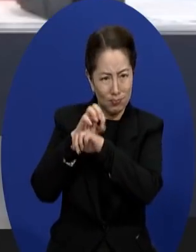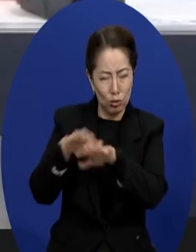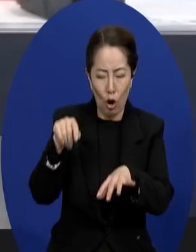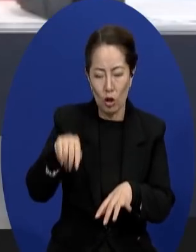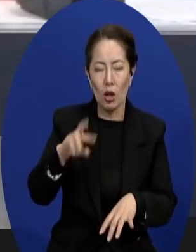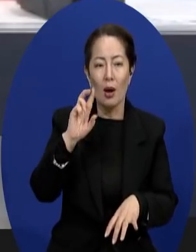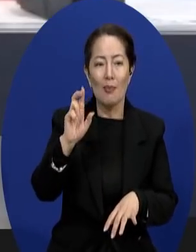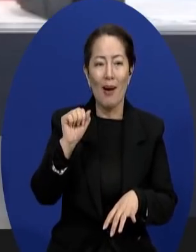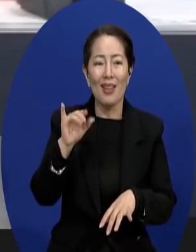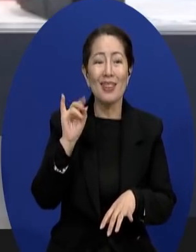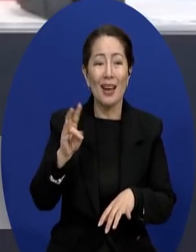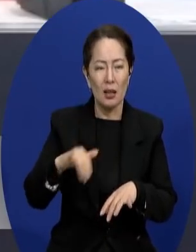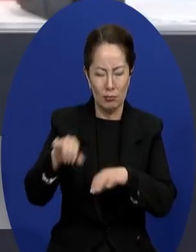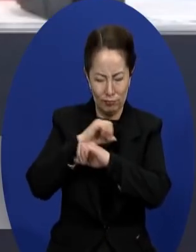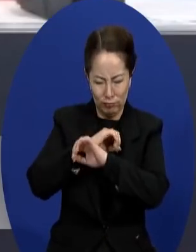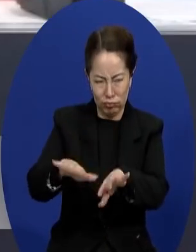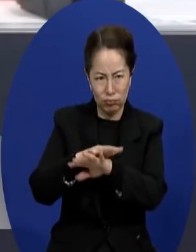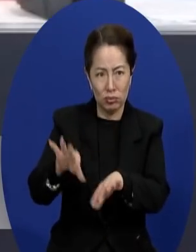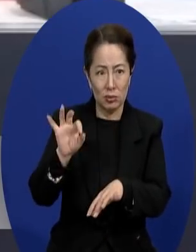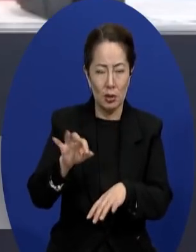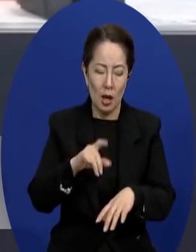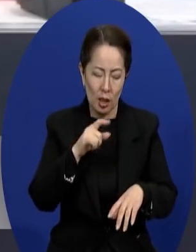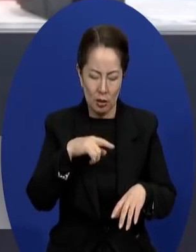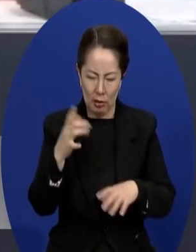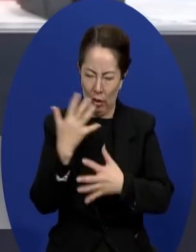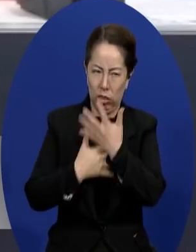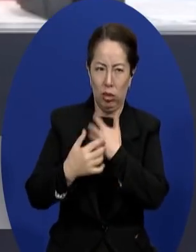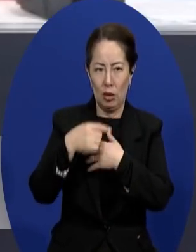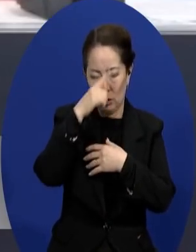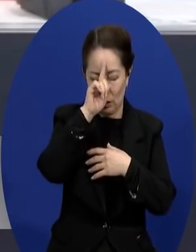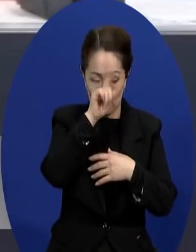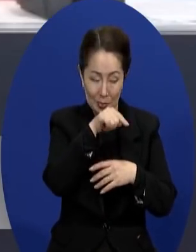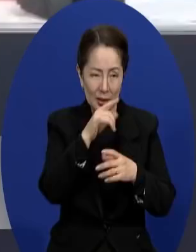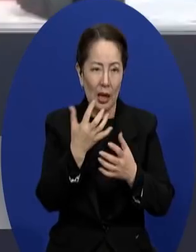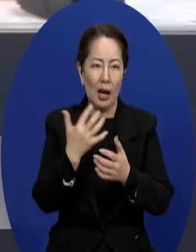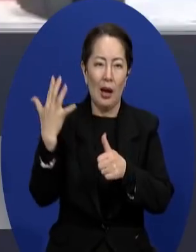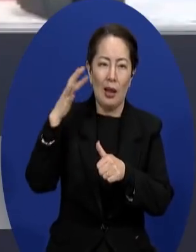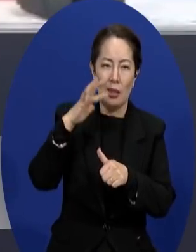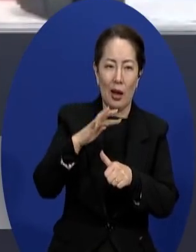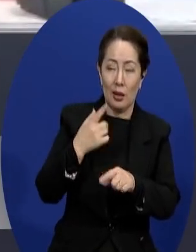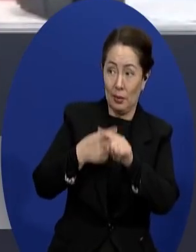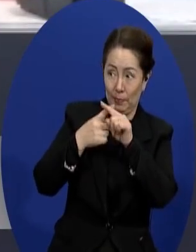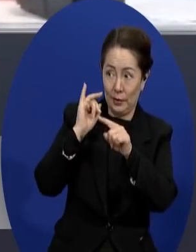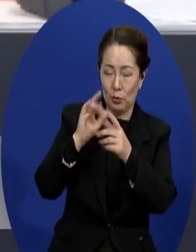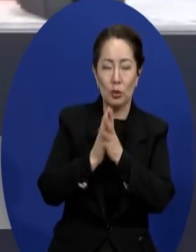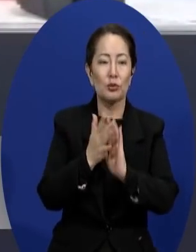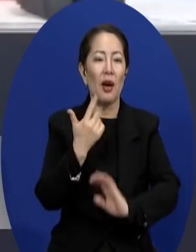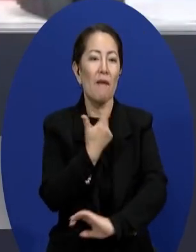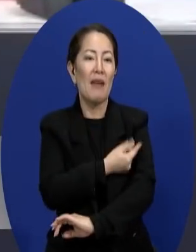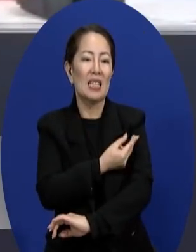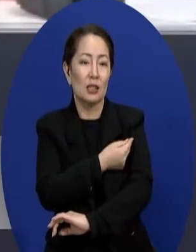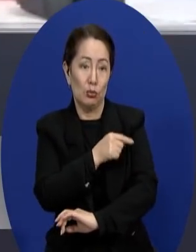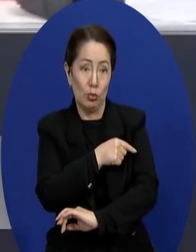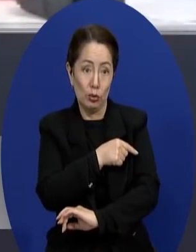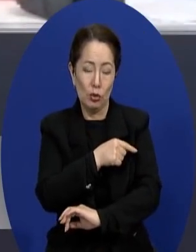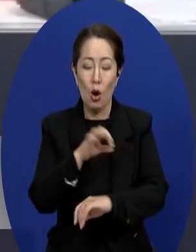тархаж байна. Нөхцөл байдал эрүүл мэндийн салбарт огцом өндөр ачааллыг авчирч байгаа боловч коронавирусны эсрэг вакцин нь өвчний хүндрэл болоод